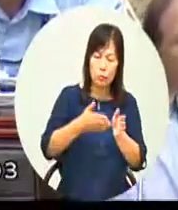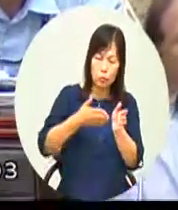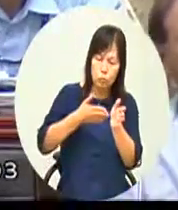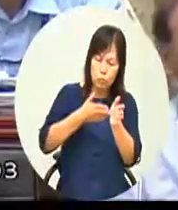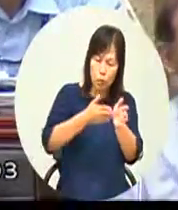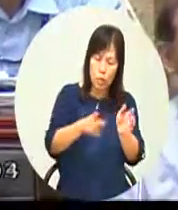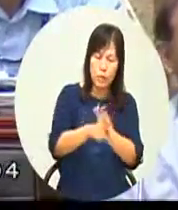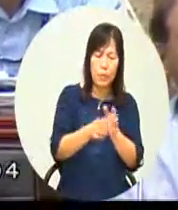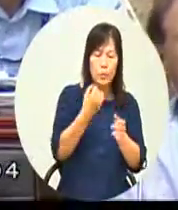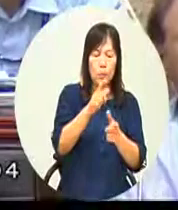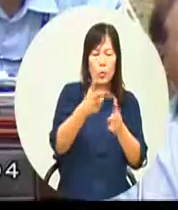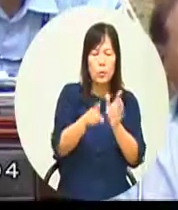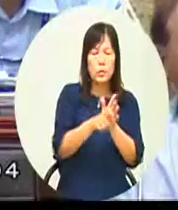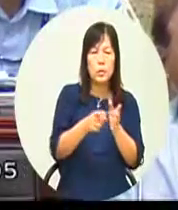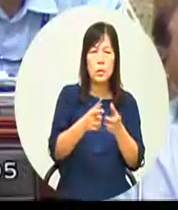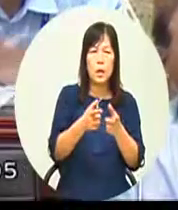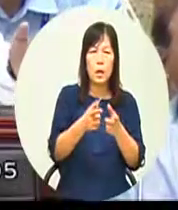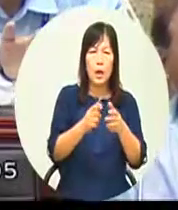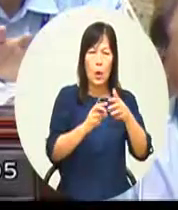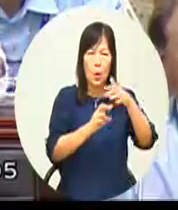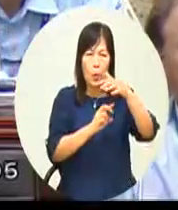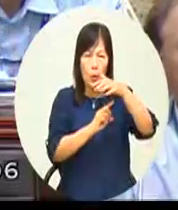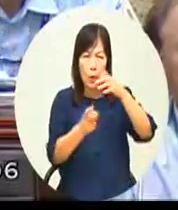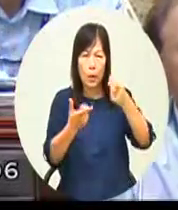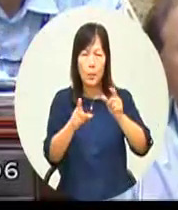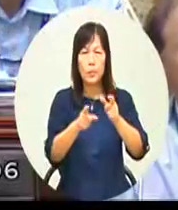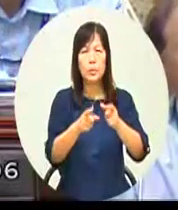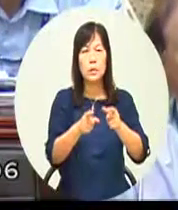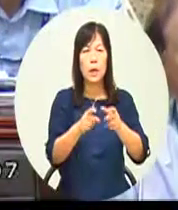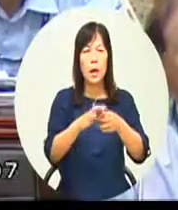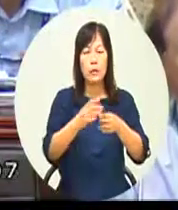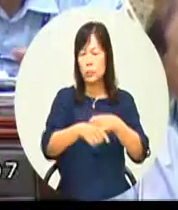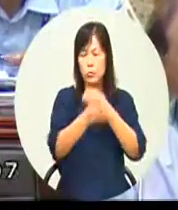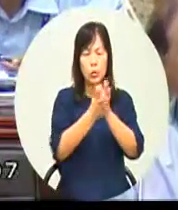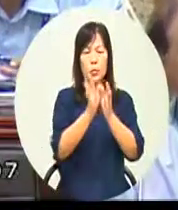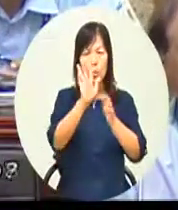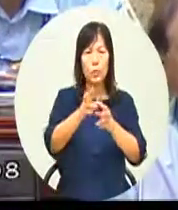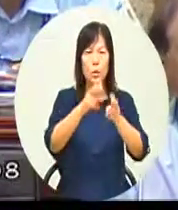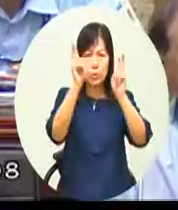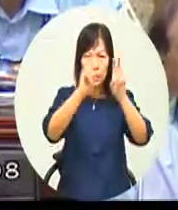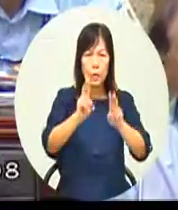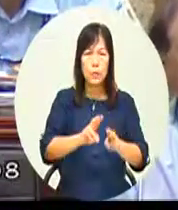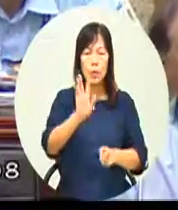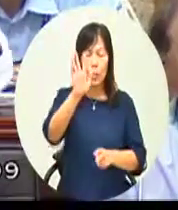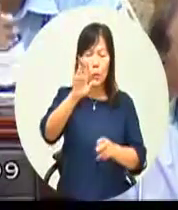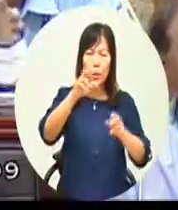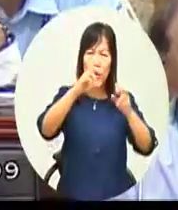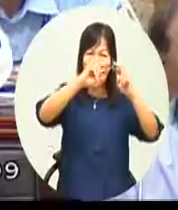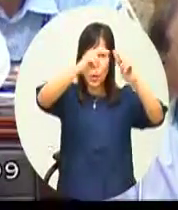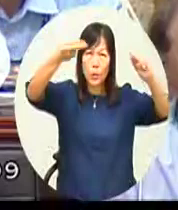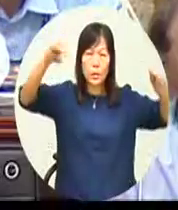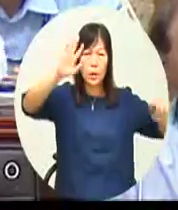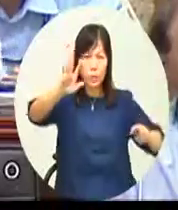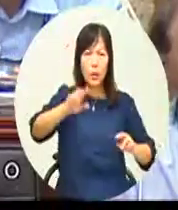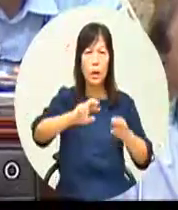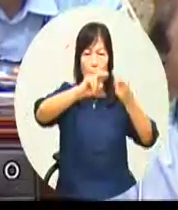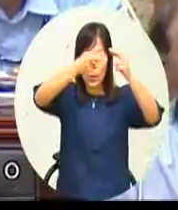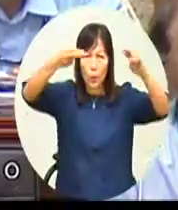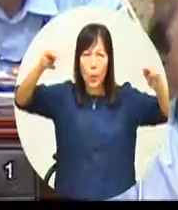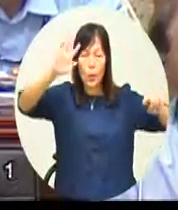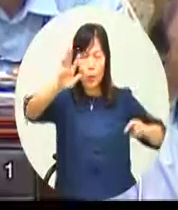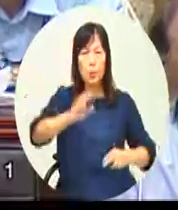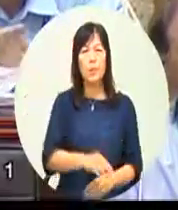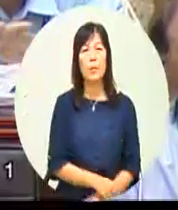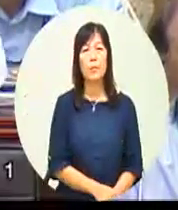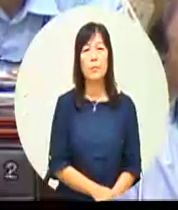部无架空线，它只有某些路段、哦、那其实其他部分大部分都是有架空线的部分， 所以它是有架空线的， 有架空